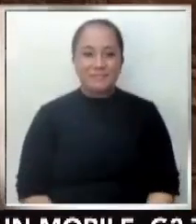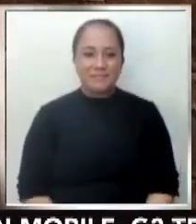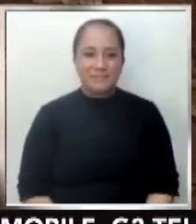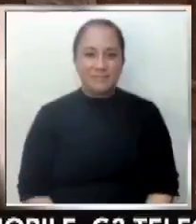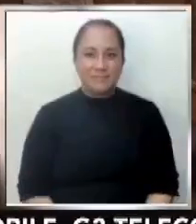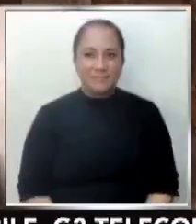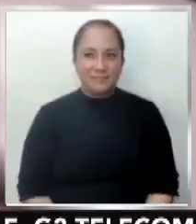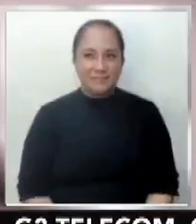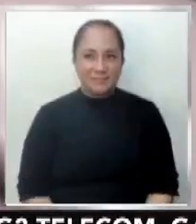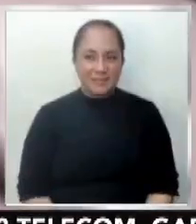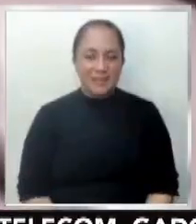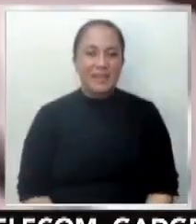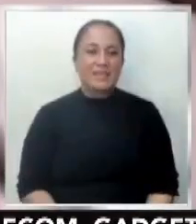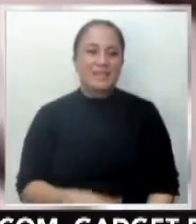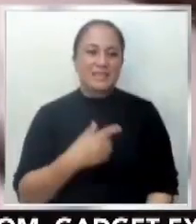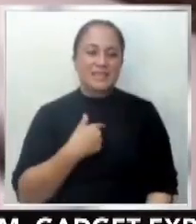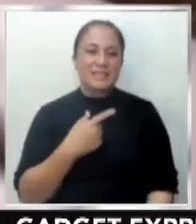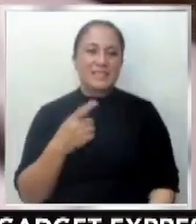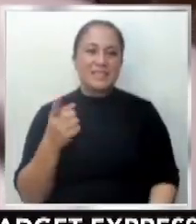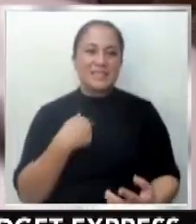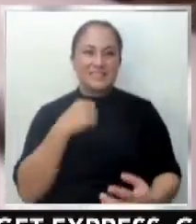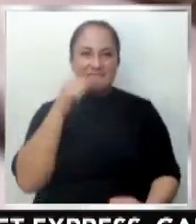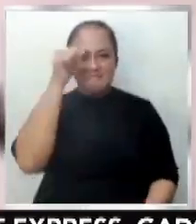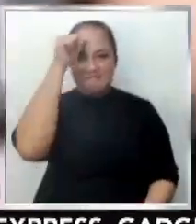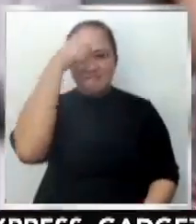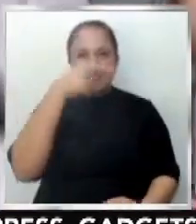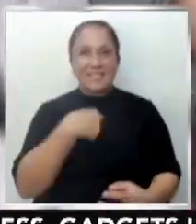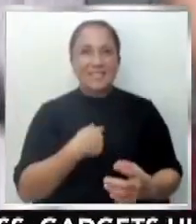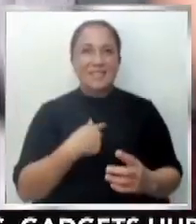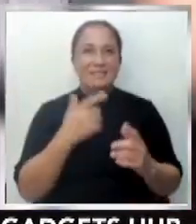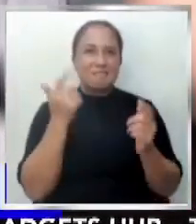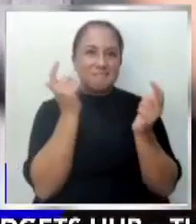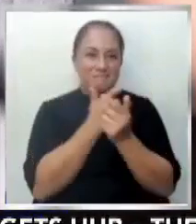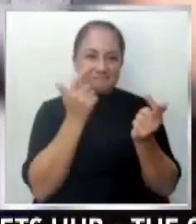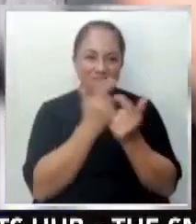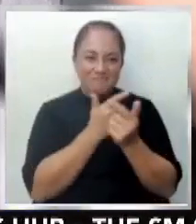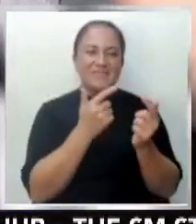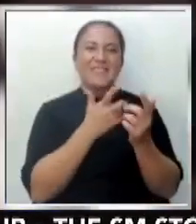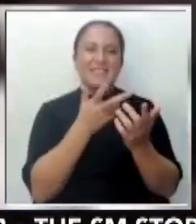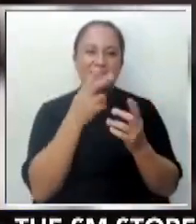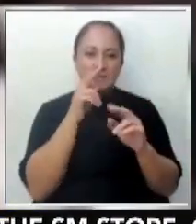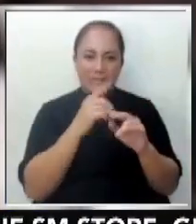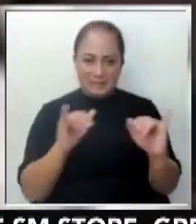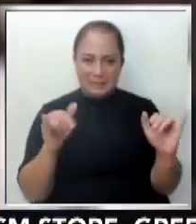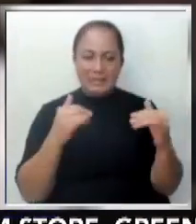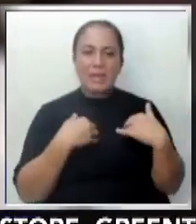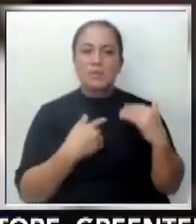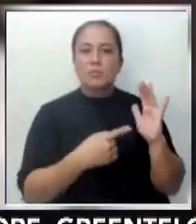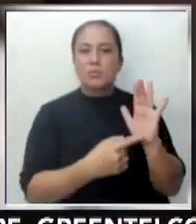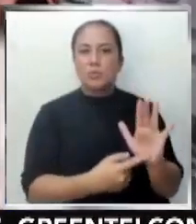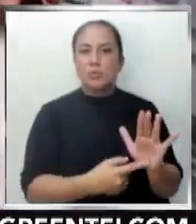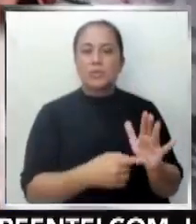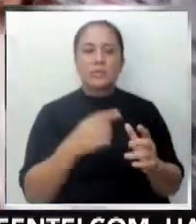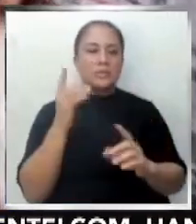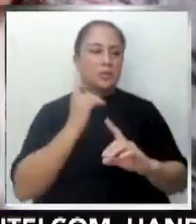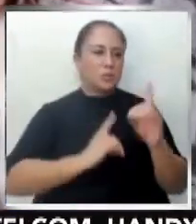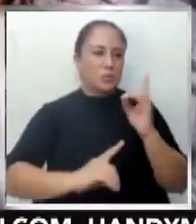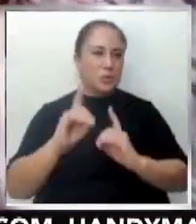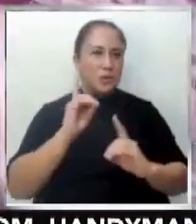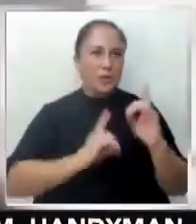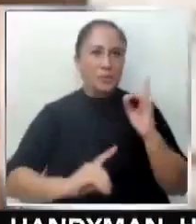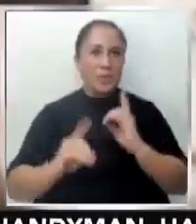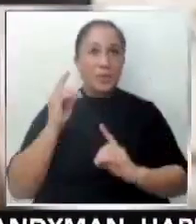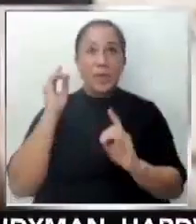Hindi raw mawawala ang tatak ni Herlene sa pagpapatawa. Pero magpapakitang gilas din siya sa drama, lalo't ang istorya ni